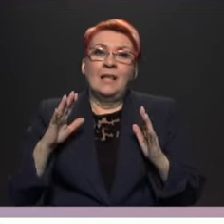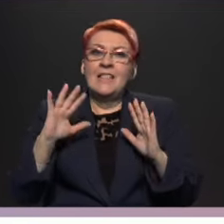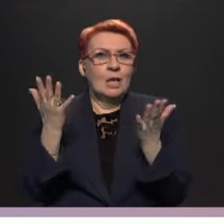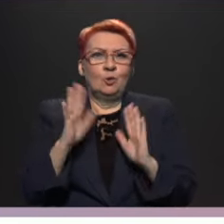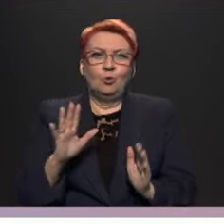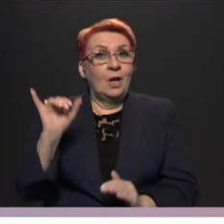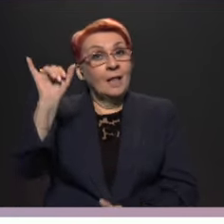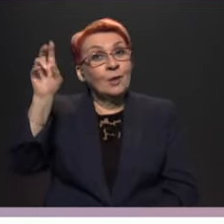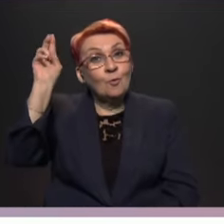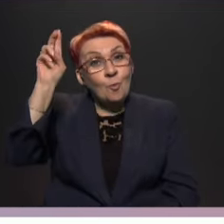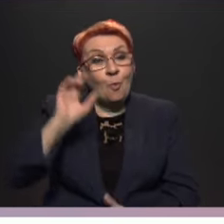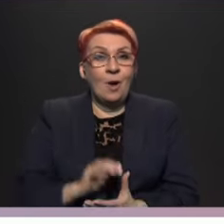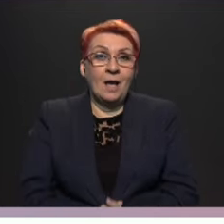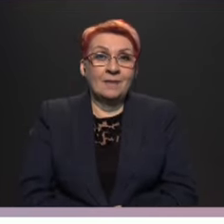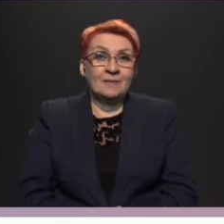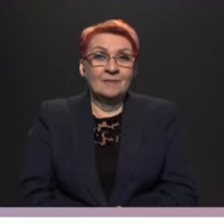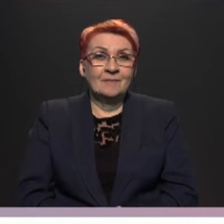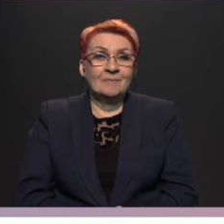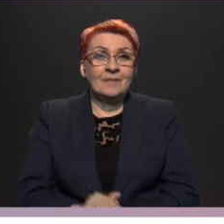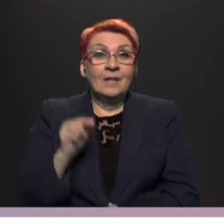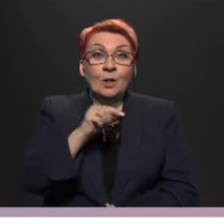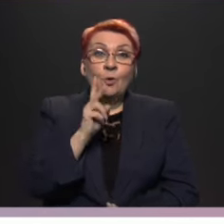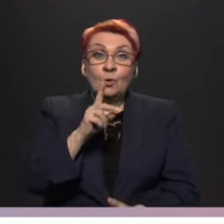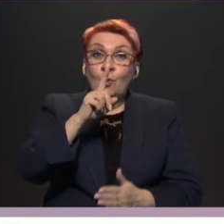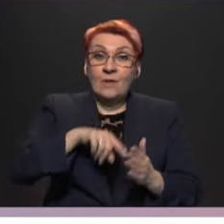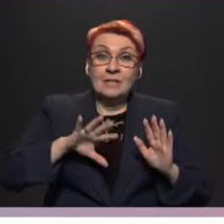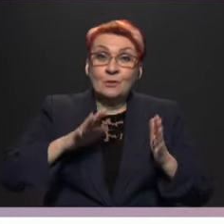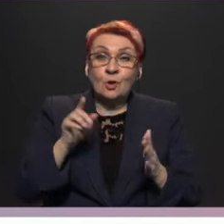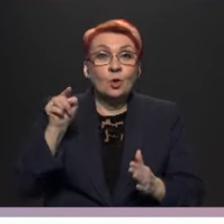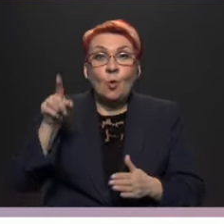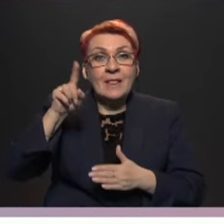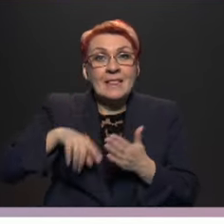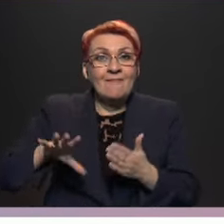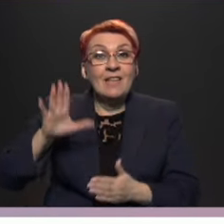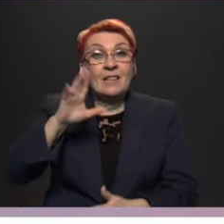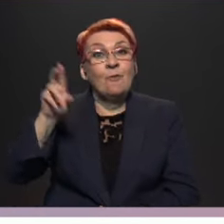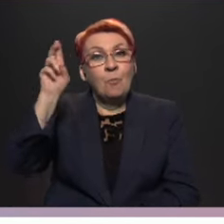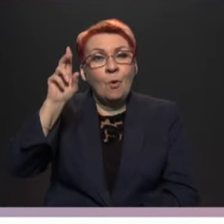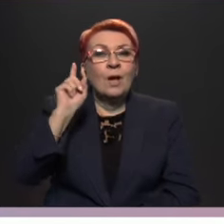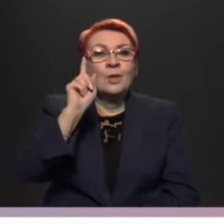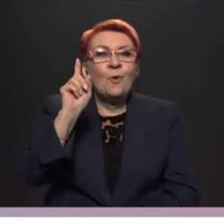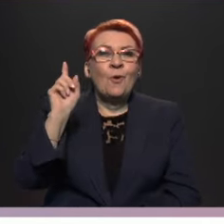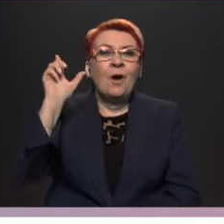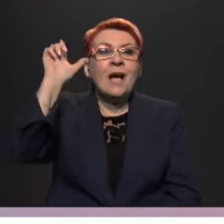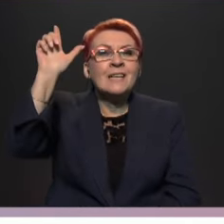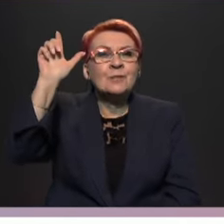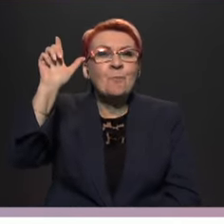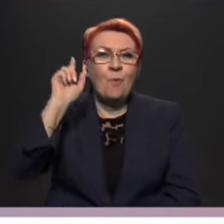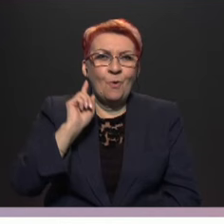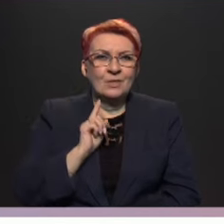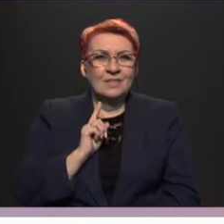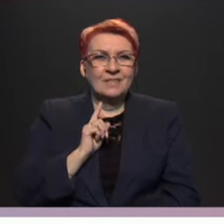Бога. Вот. Тот, кто верит в случайности, тот не верит в Бога. Но Господь вот